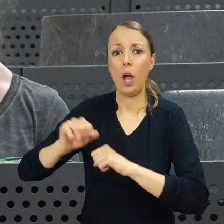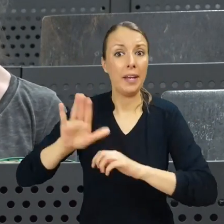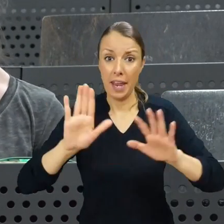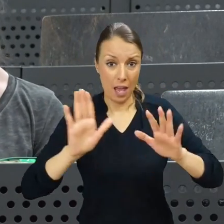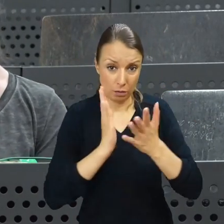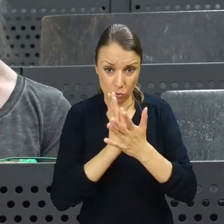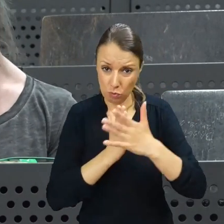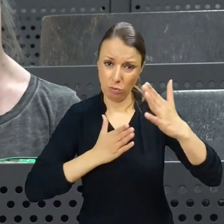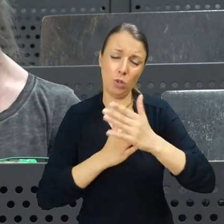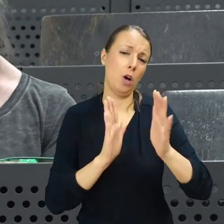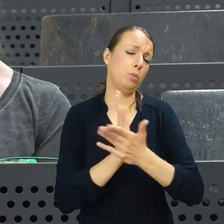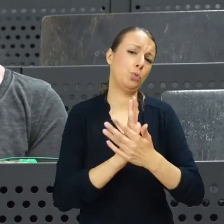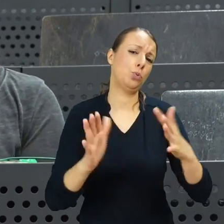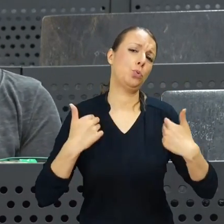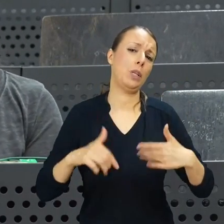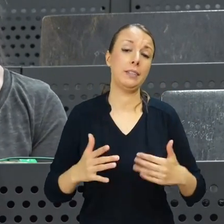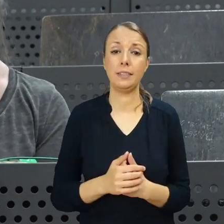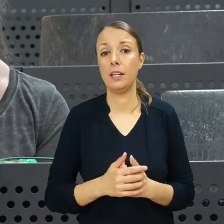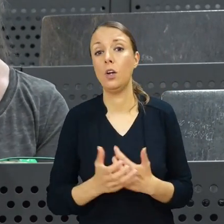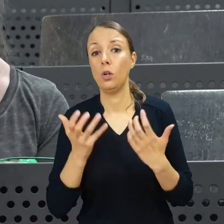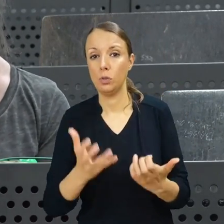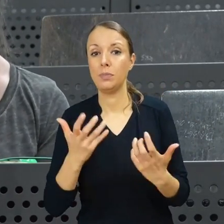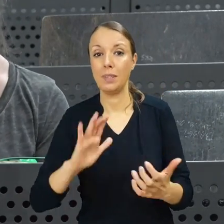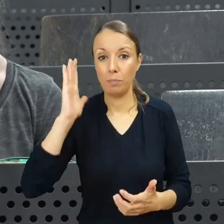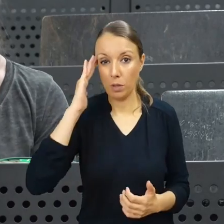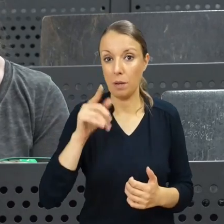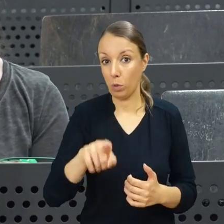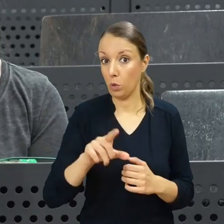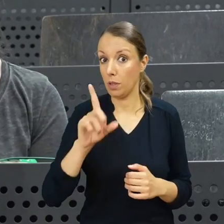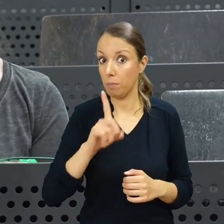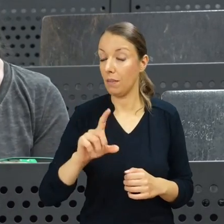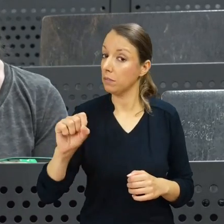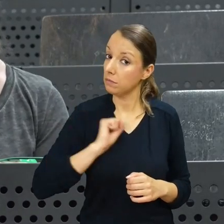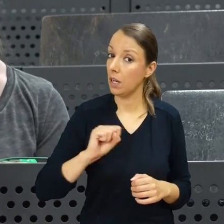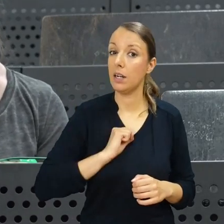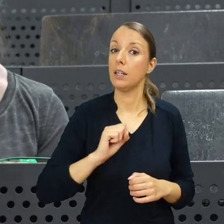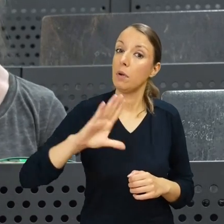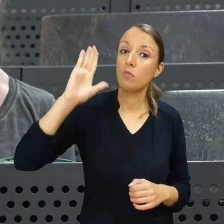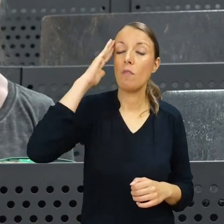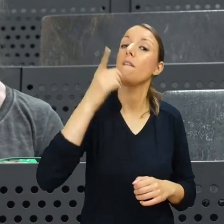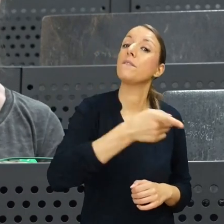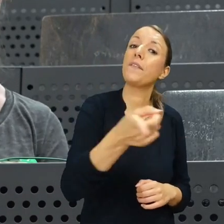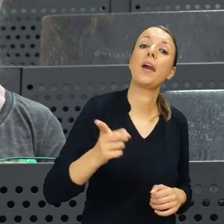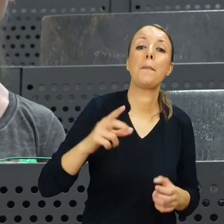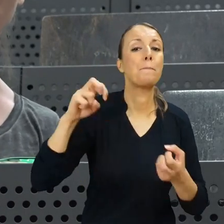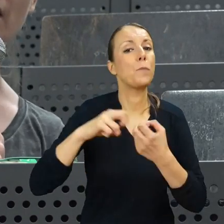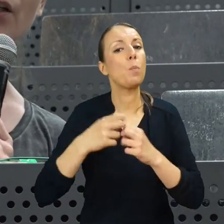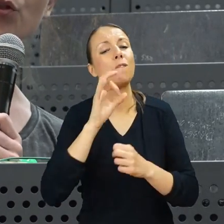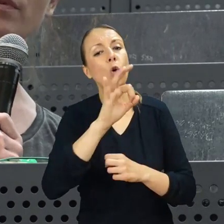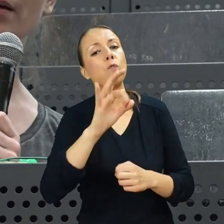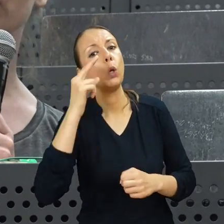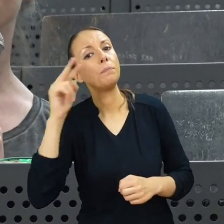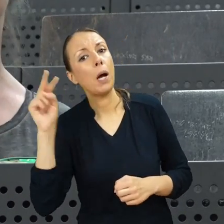w to. To już fajnie byłoby poznać, bo dla mnie to było cenne, poznanie, z czym wy się zmagacie, waszą